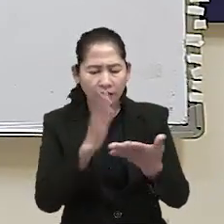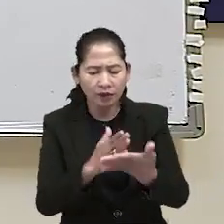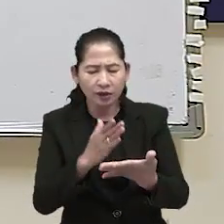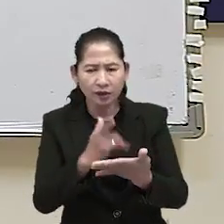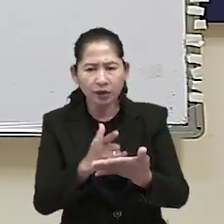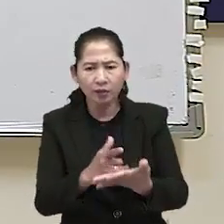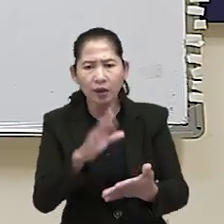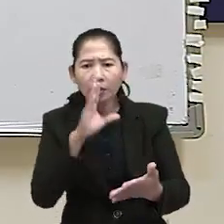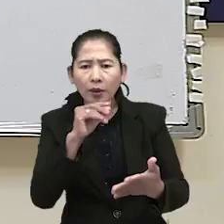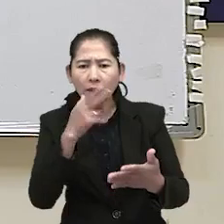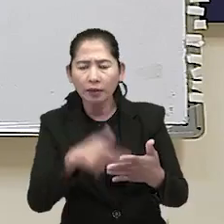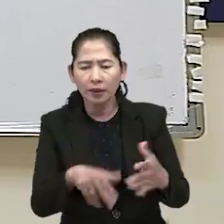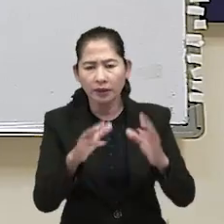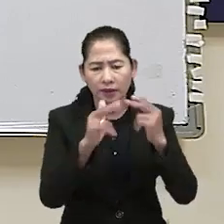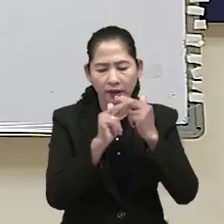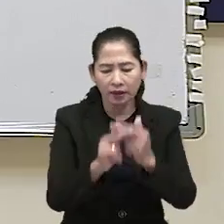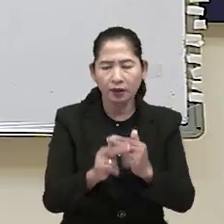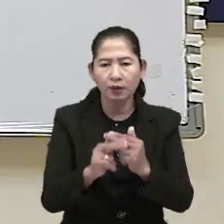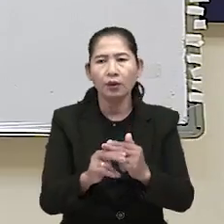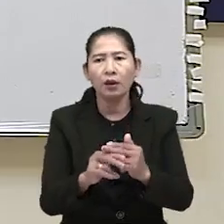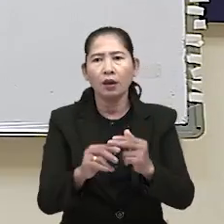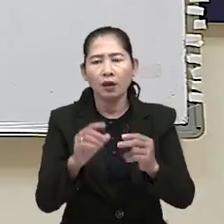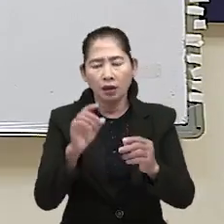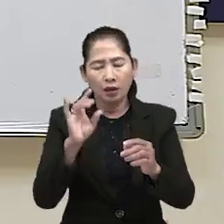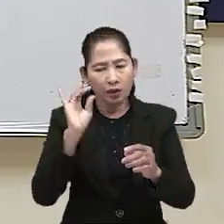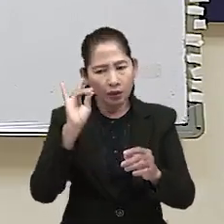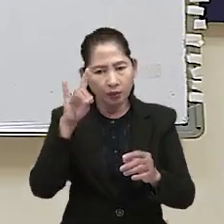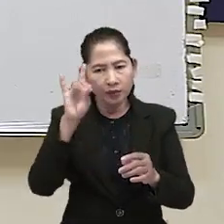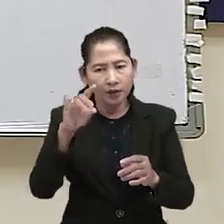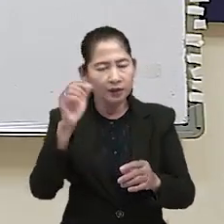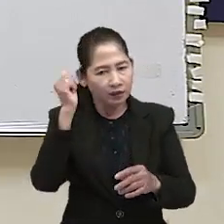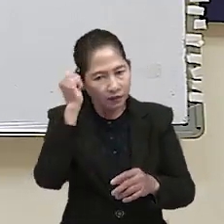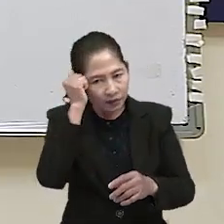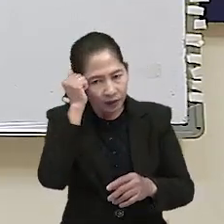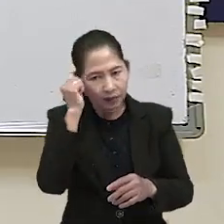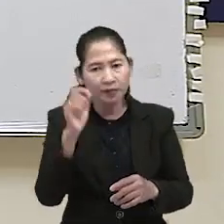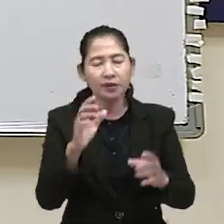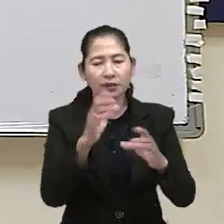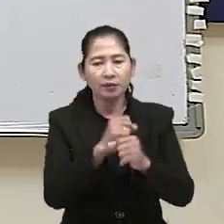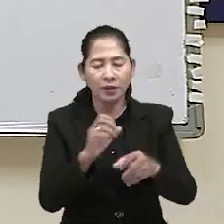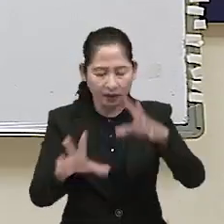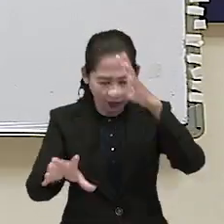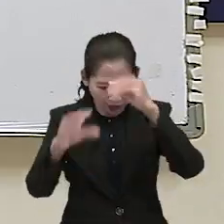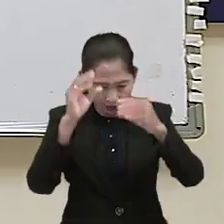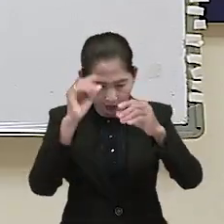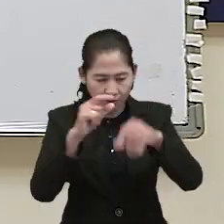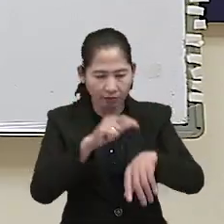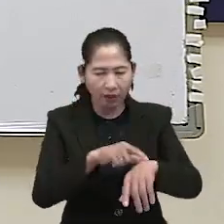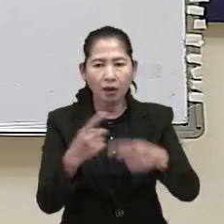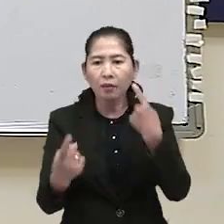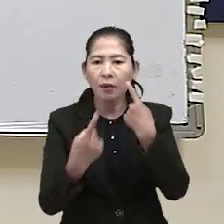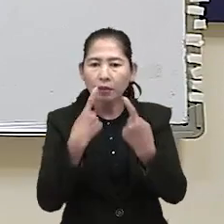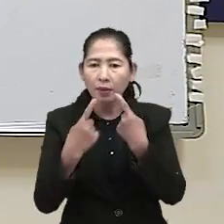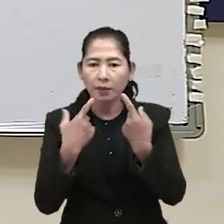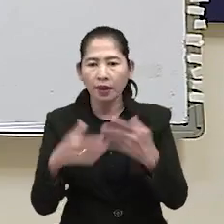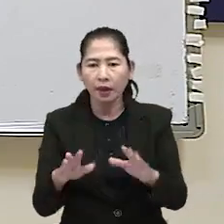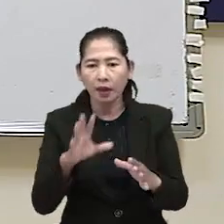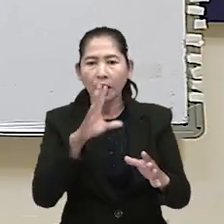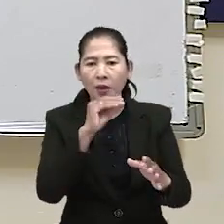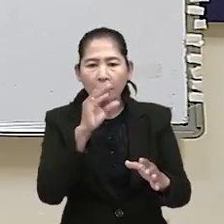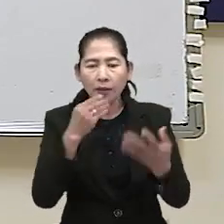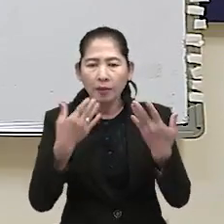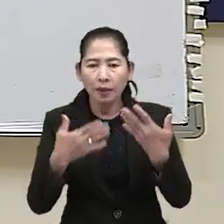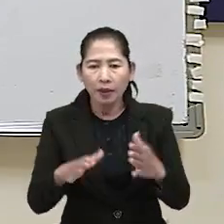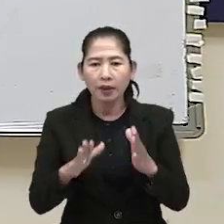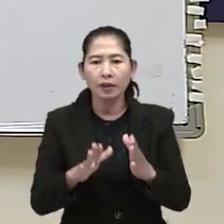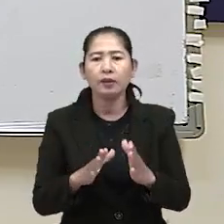យាយអំពីអីហើយតាក់ទងជាមួយនឹងការពន្យល់ពីសត្វនេះកូនចង់ចាំឲ្យទាំងអស់គ្នាគឺយើងបានរៀននៅក្នុងម៉ោងសន្ទនាហើយហើយការនិយាយហើយ